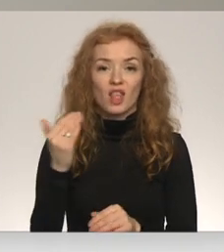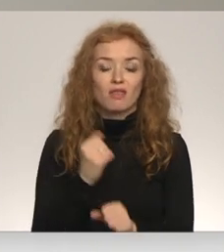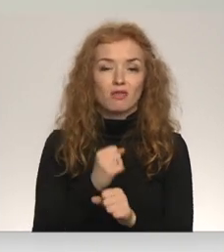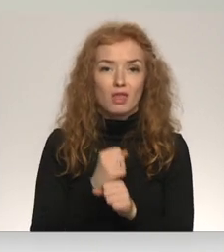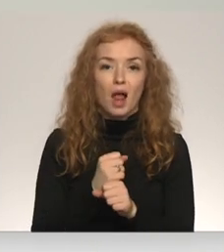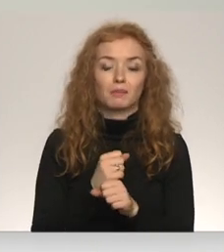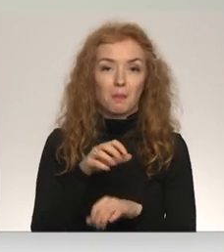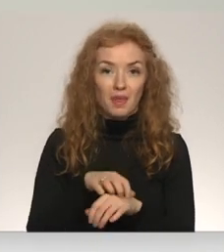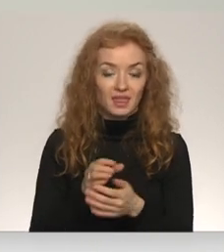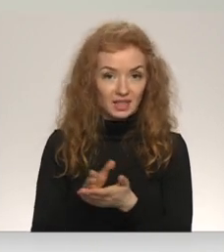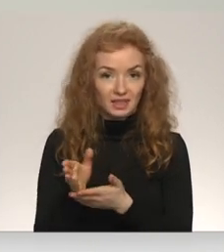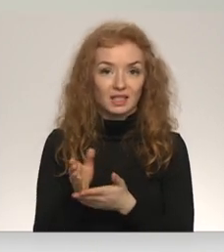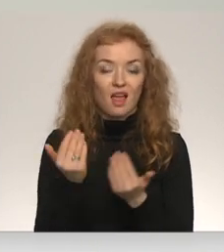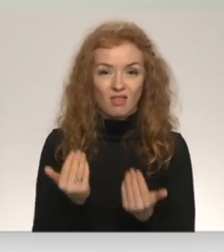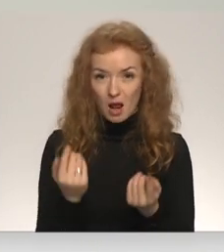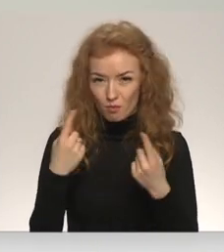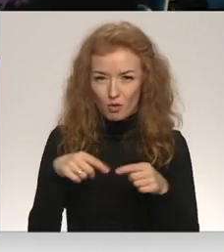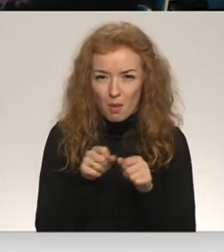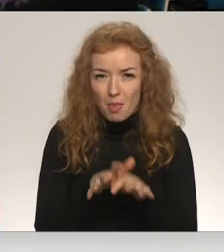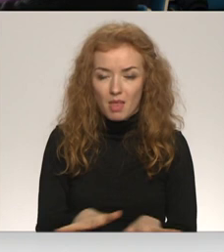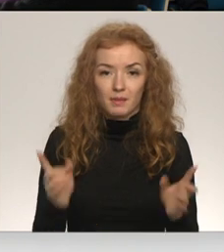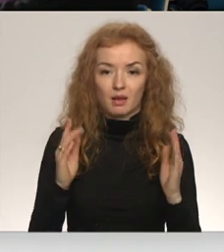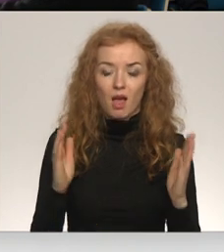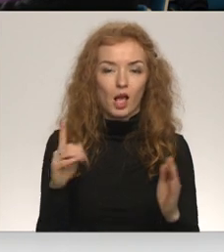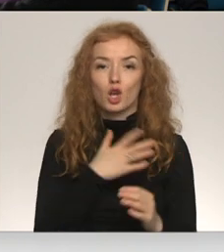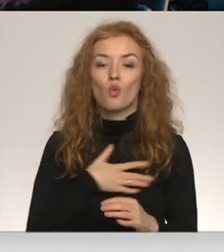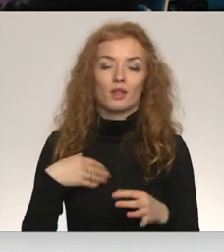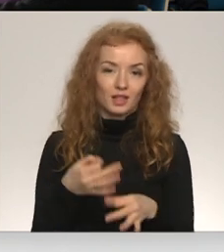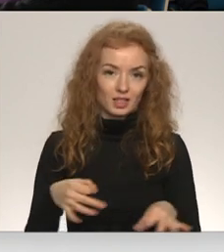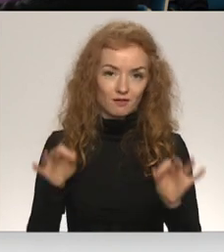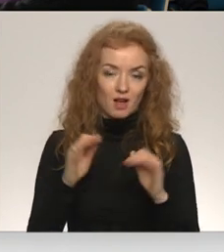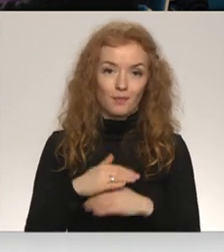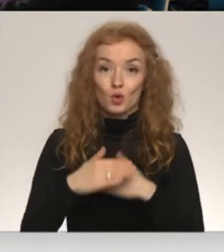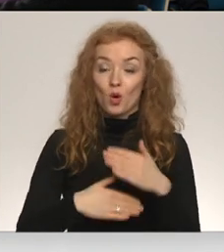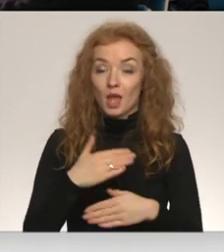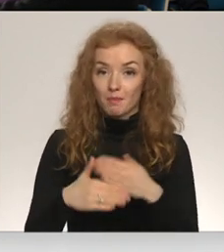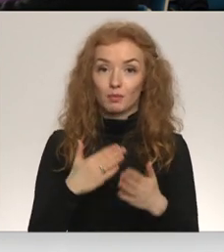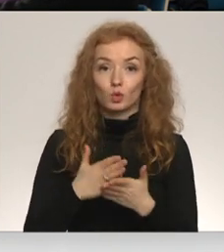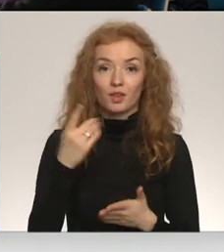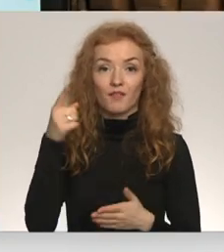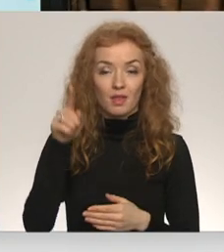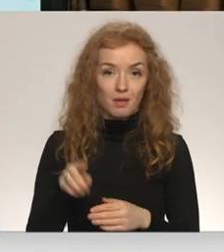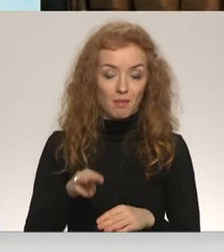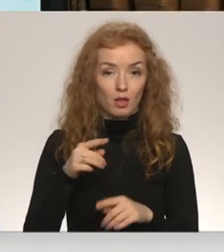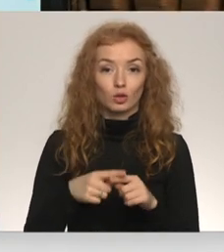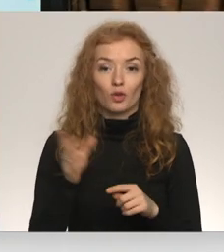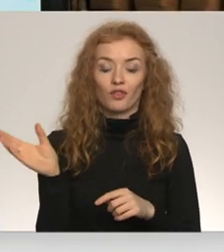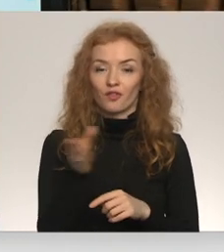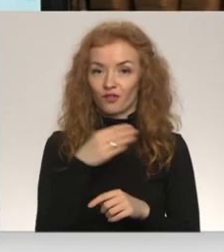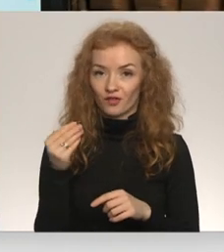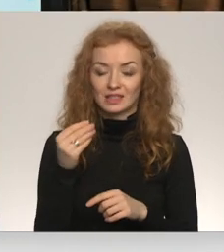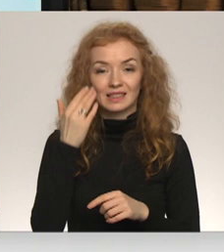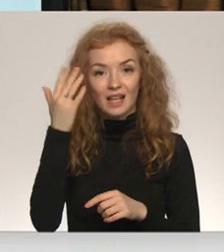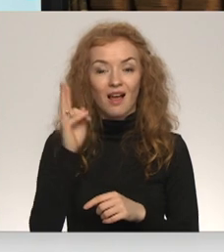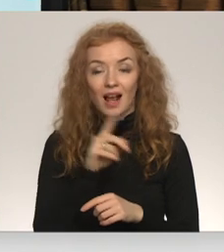tas cilvēkiem, man liekas, tagad pandēmijas laikā ir ļoti vajadzīgs. Jauno mediķu skolas nodarbības notiek reizi mēnesī, un visi iesaistītie cer, ka